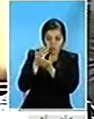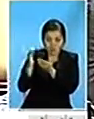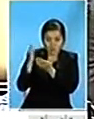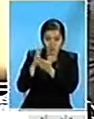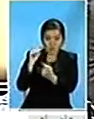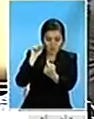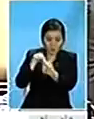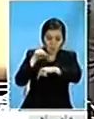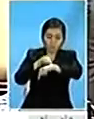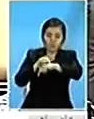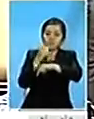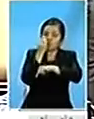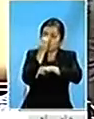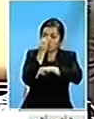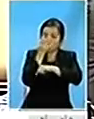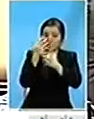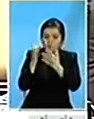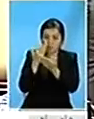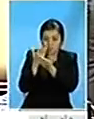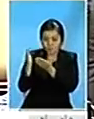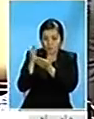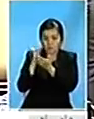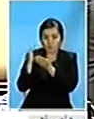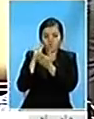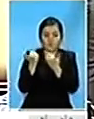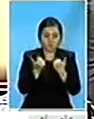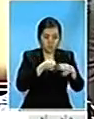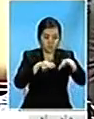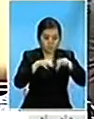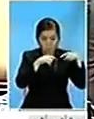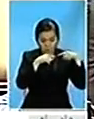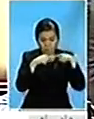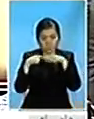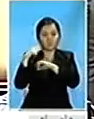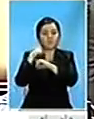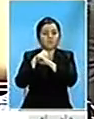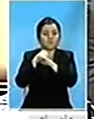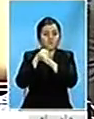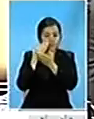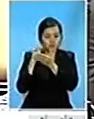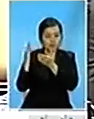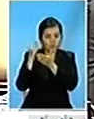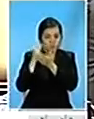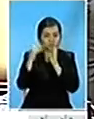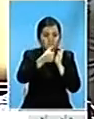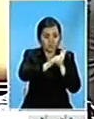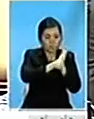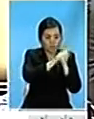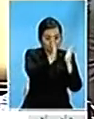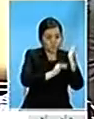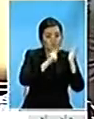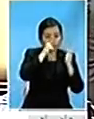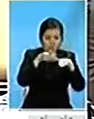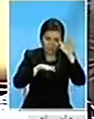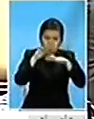ำระและเงินต้นที่ควรจะต้องมีการชำระนั้นก็มีการดำเนินการอย่างต่อเนื่องหนี้สาธารณะของประเทศยังอยู่ในระดับต่ำมาก